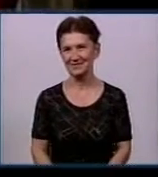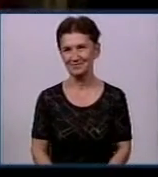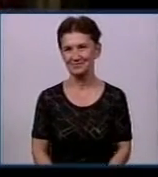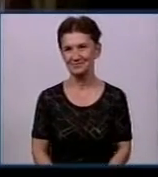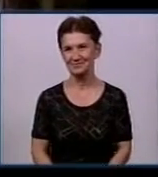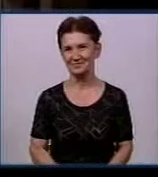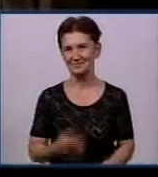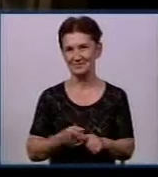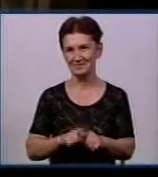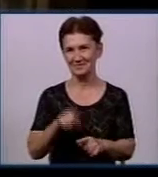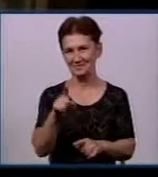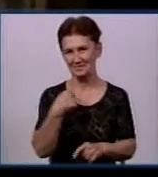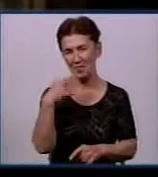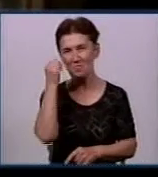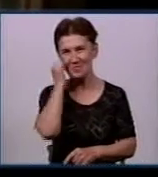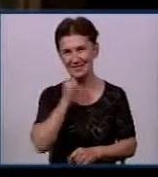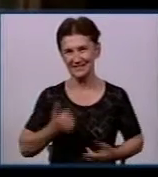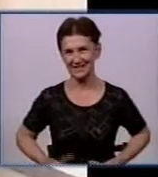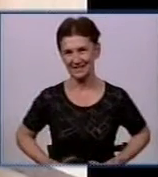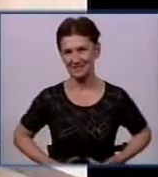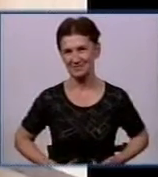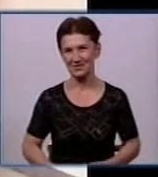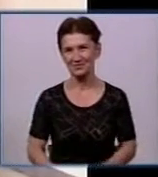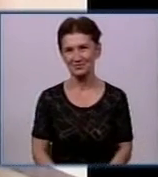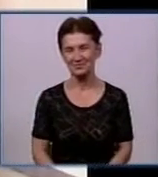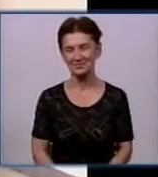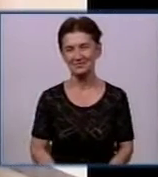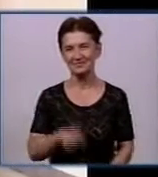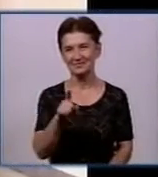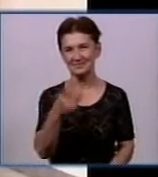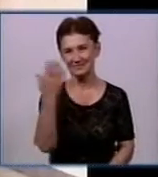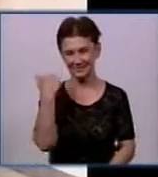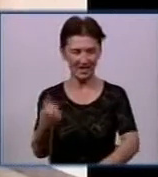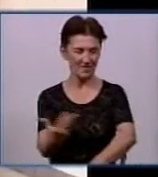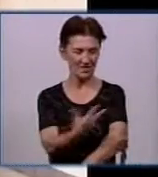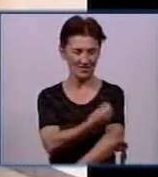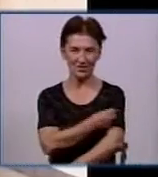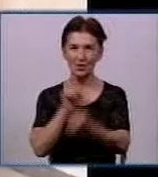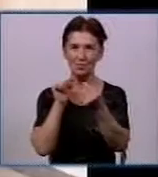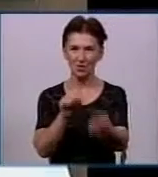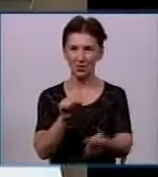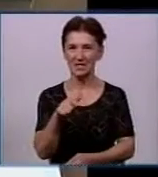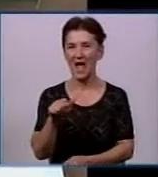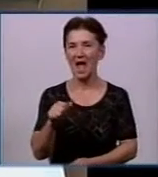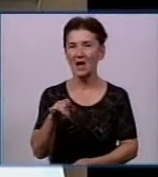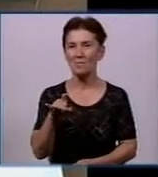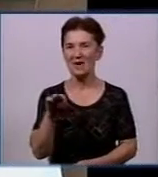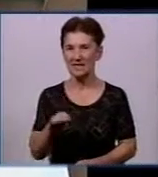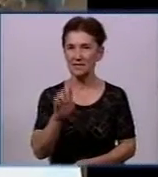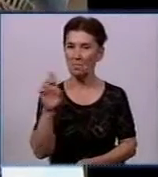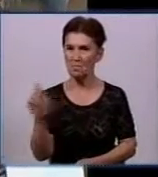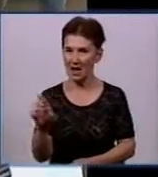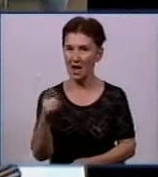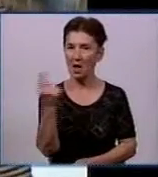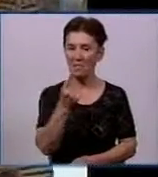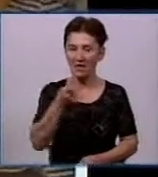плані. Консерватори такі в цьому плані. Раніше вакцинацію проти гепатиту Б робили у пологовому будинку у першу добу